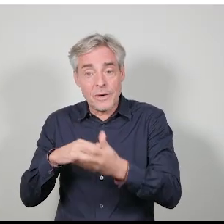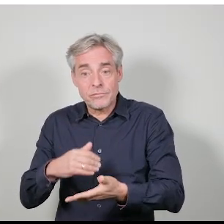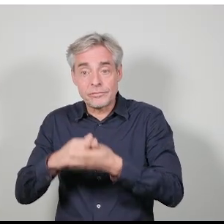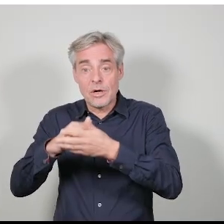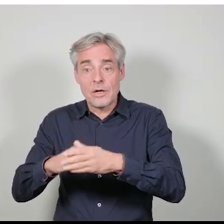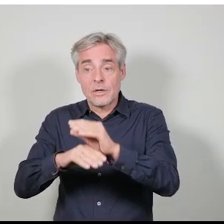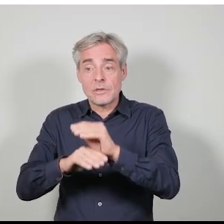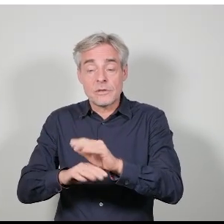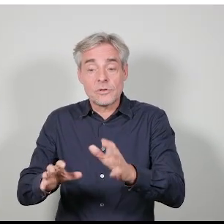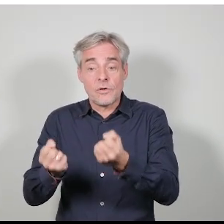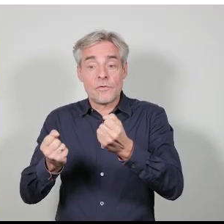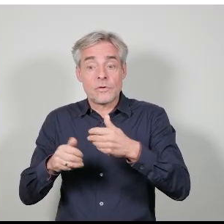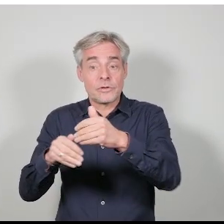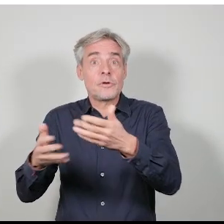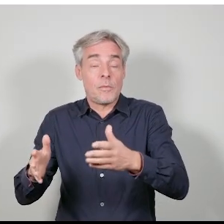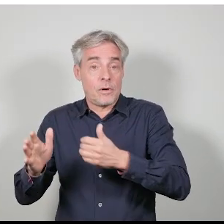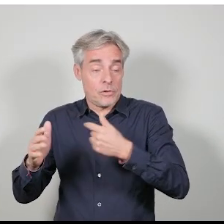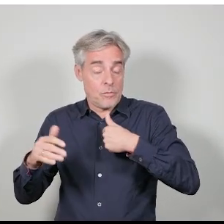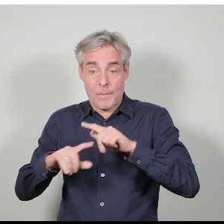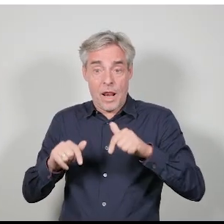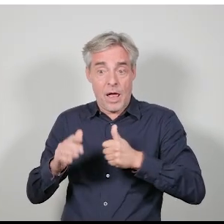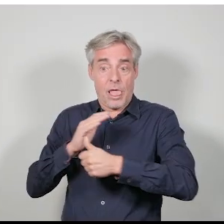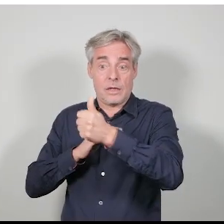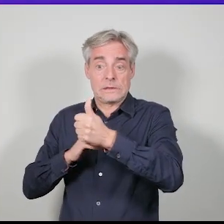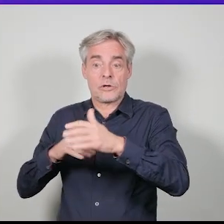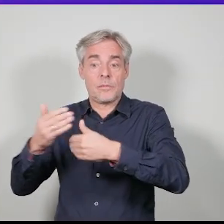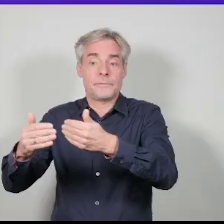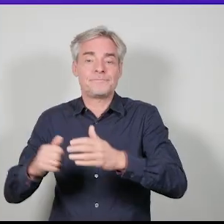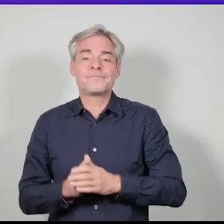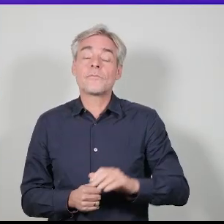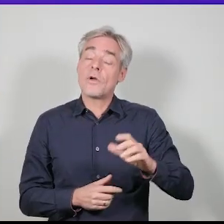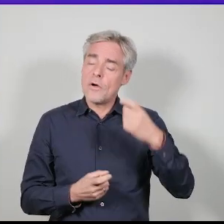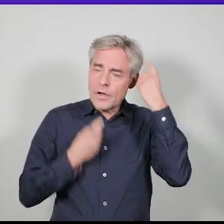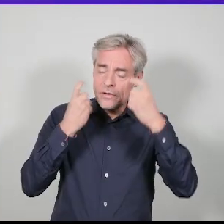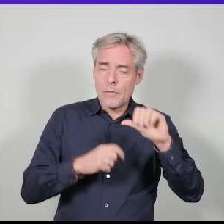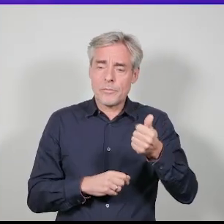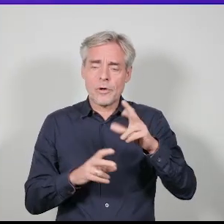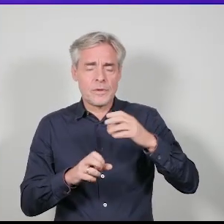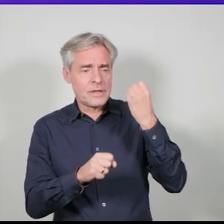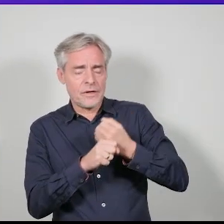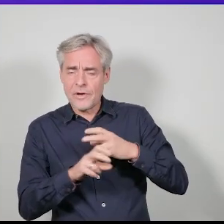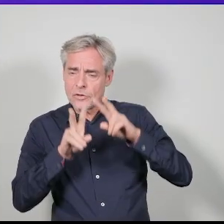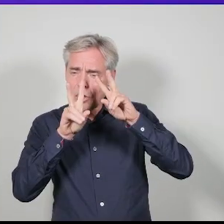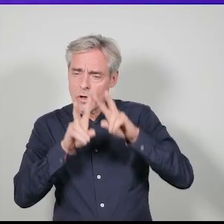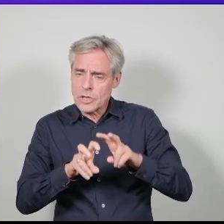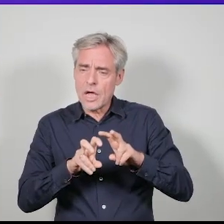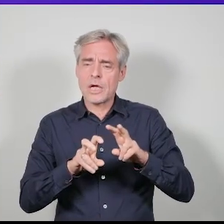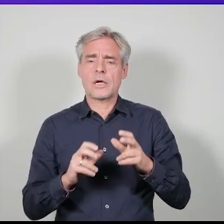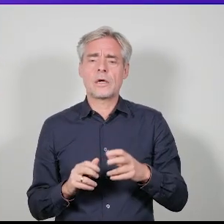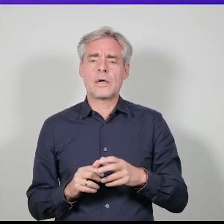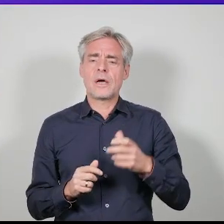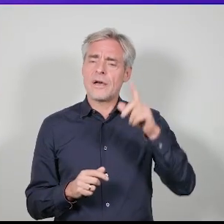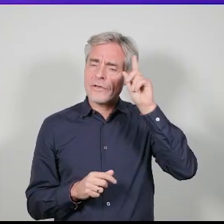que l'on accompagne. Et de cette réflexion, vous avez fait un premier travail exploratoire avec une